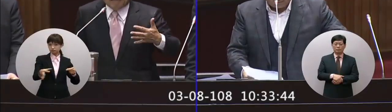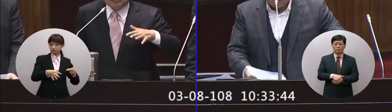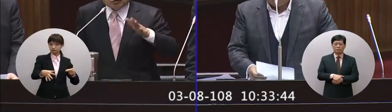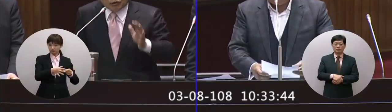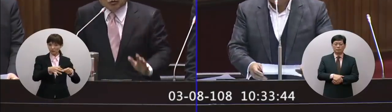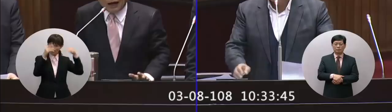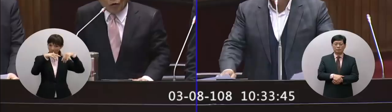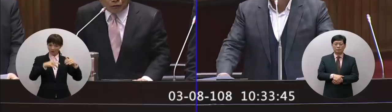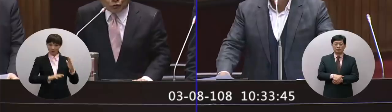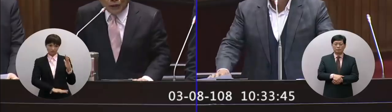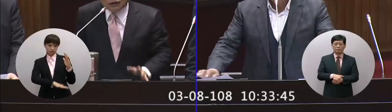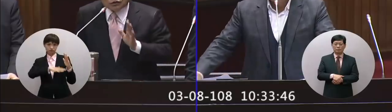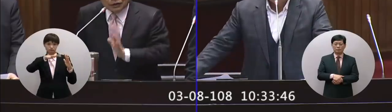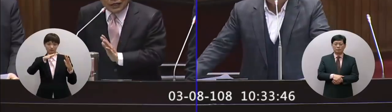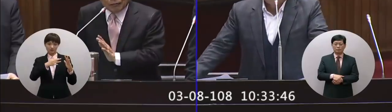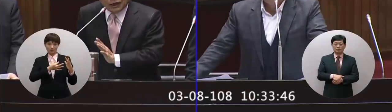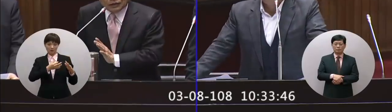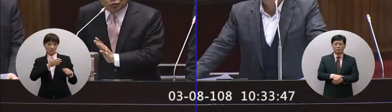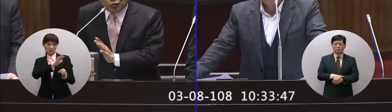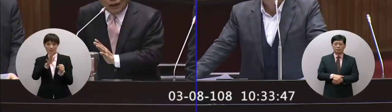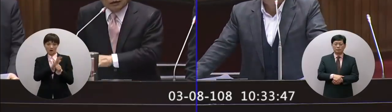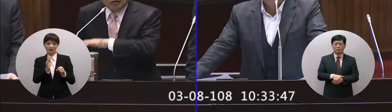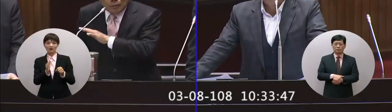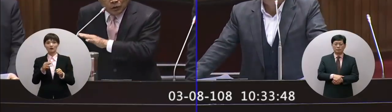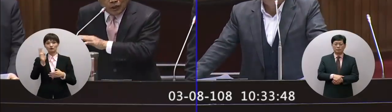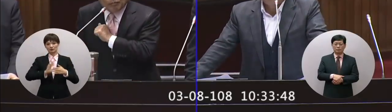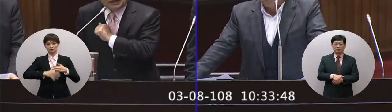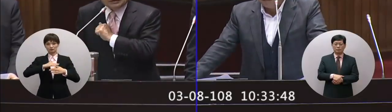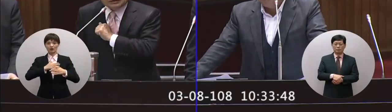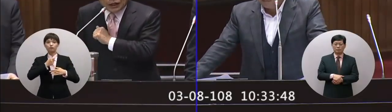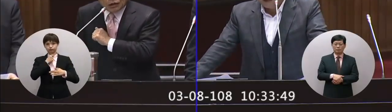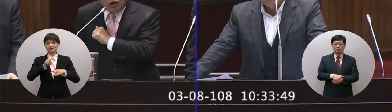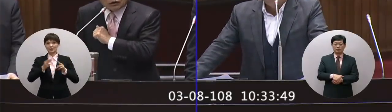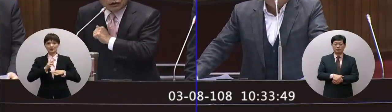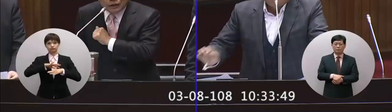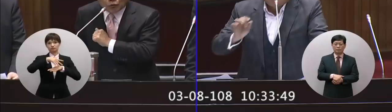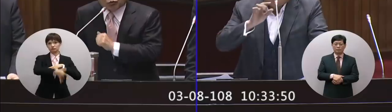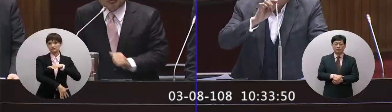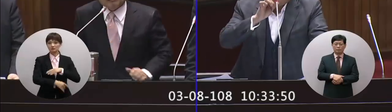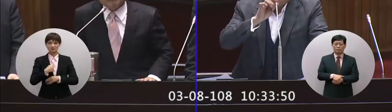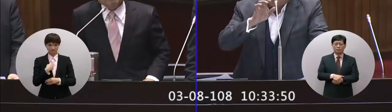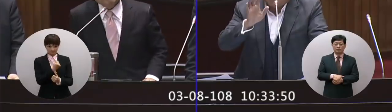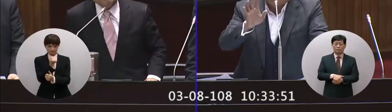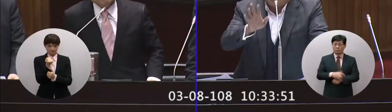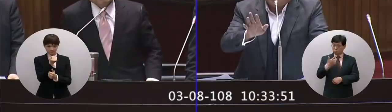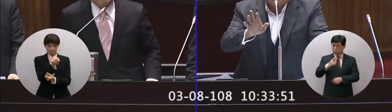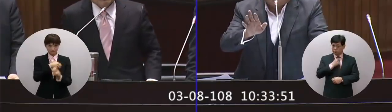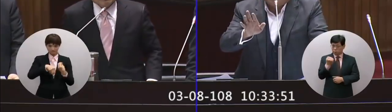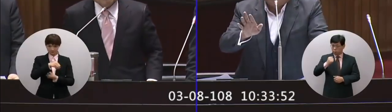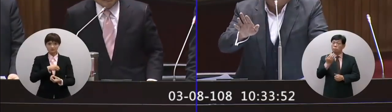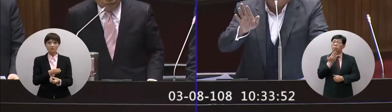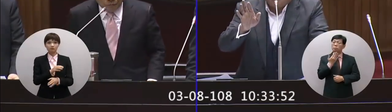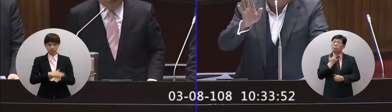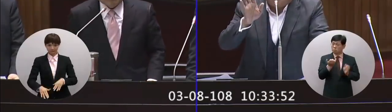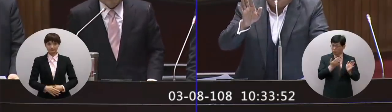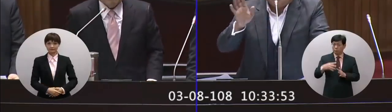又大量，水库还要放水，所以这样天气有关，我们都严密监控跟调度。 不只要做抗旱